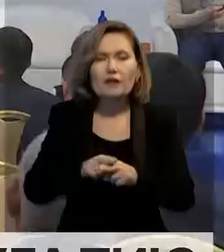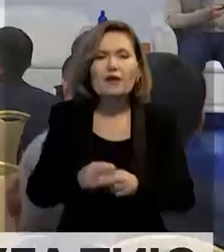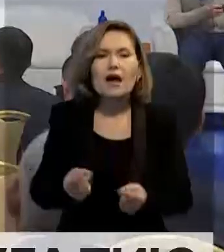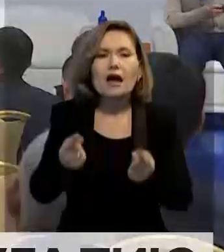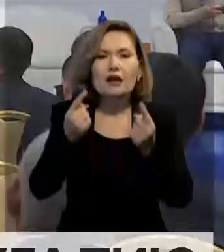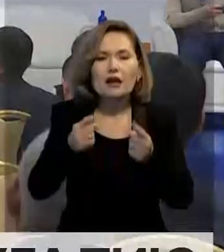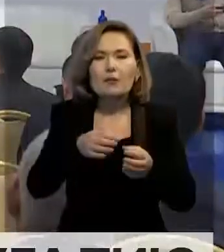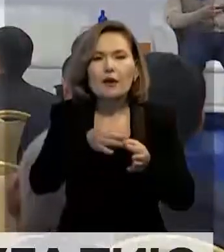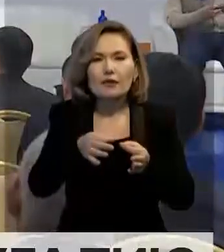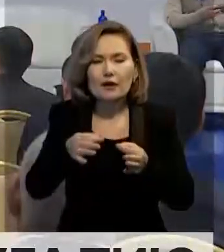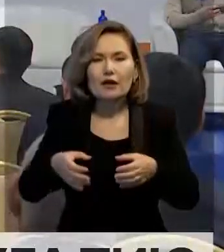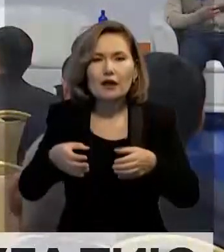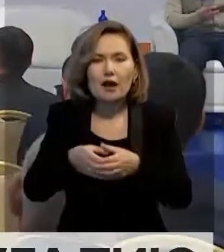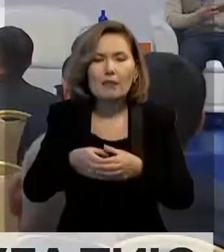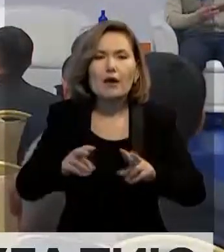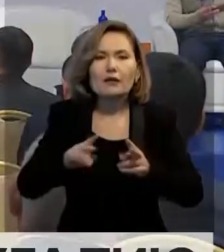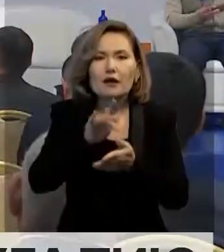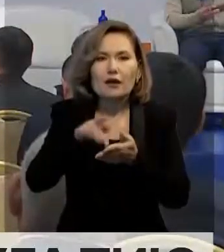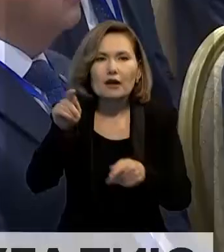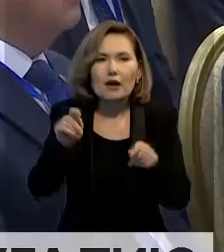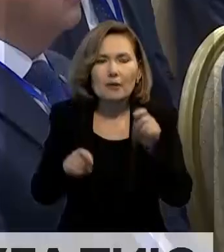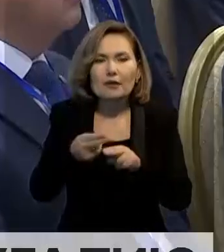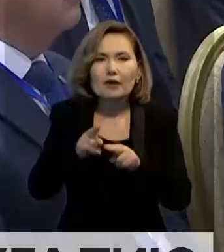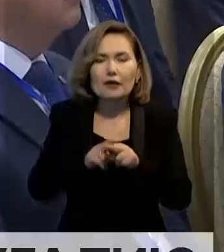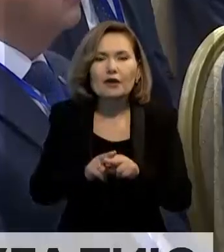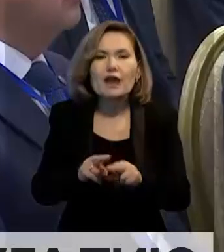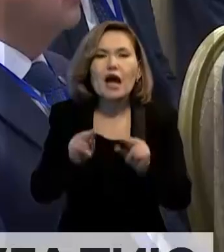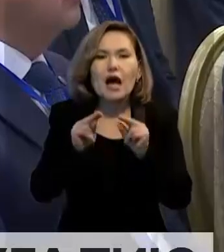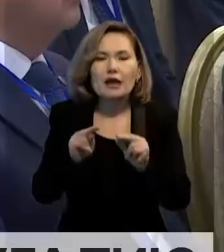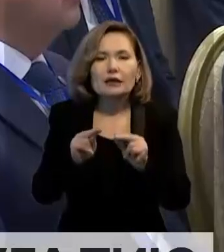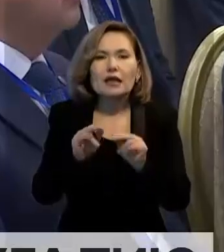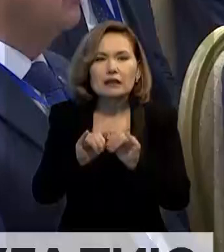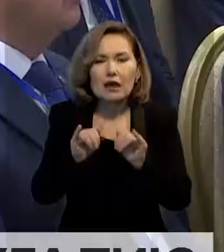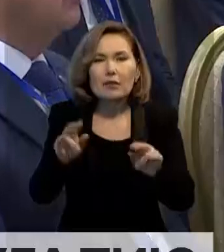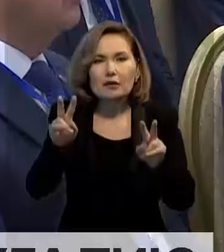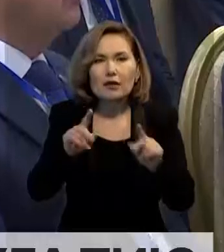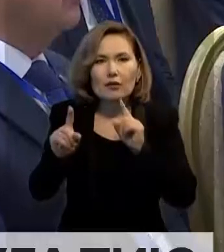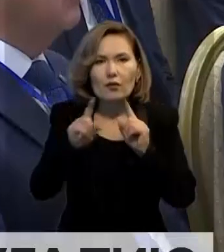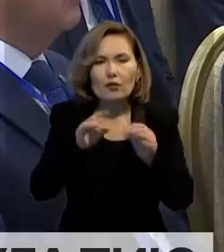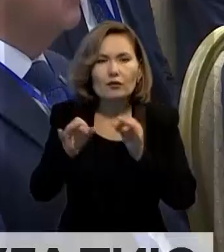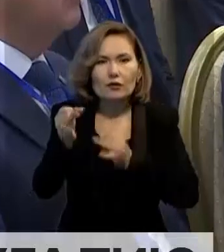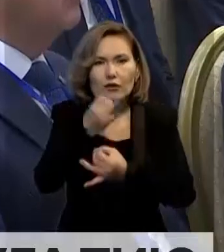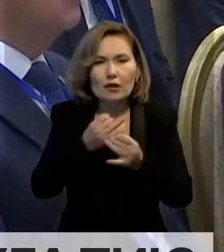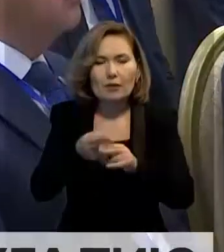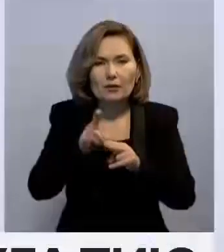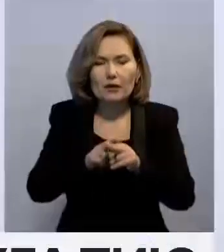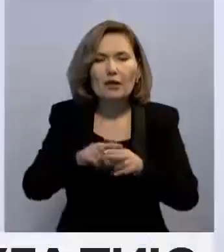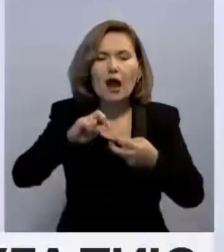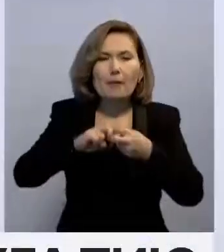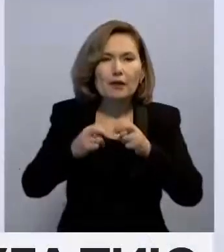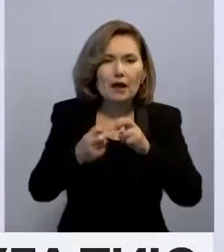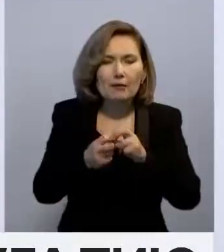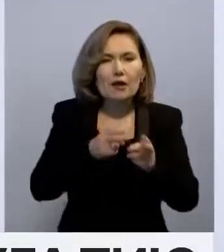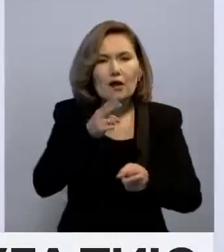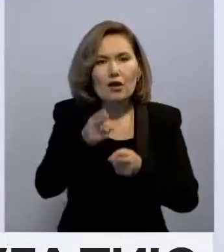салалық әрі өңірлік кәсіподақ өкілдері елордаға жиналып, бірлік әділдік даму тақырыбында ынтымақтастық форумын өткізді. Әрқайсысы өз саласындағы